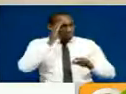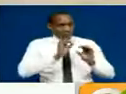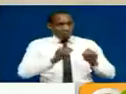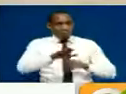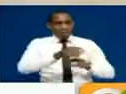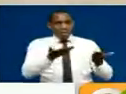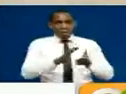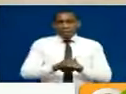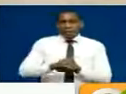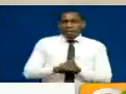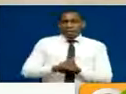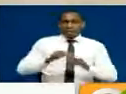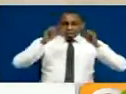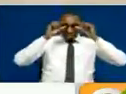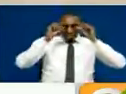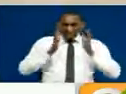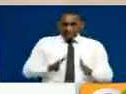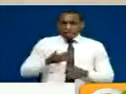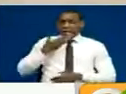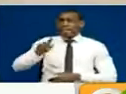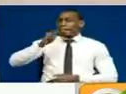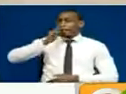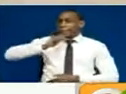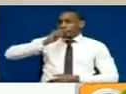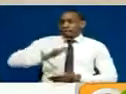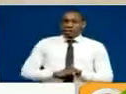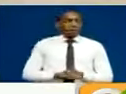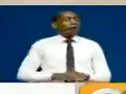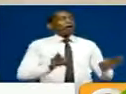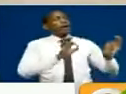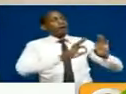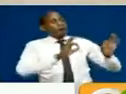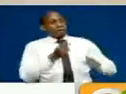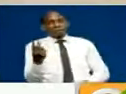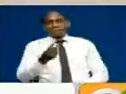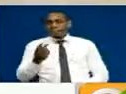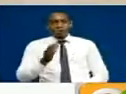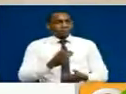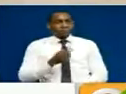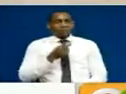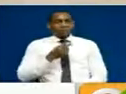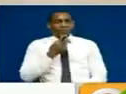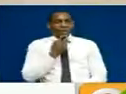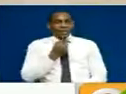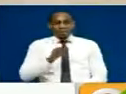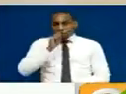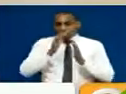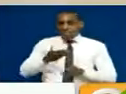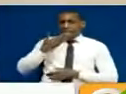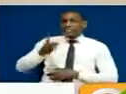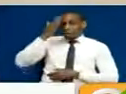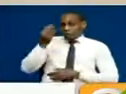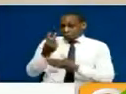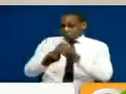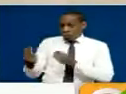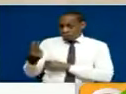huko. Yule mfu mwenye miwani akasema, "Huko ni Tanzania." "Oh," watu wawili wakacheka. Huyu Mtanzania akajibu, "Mimi